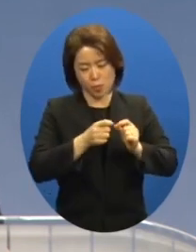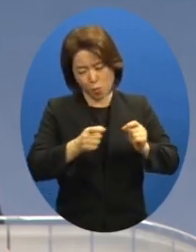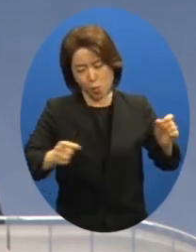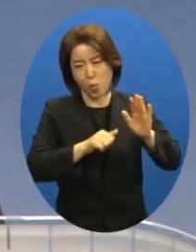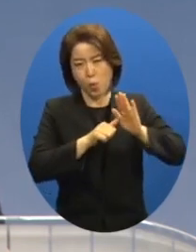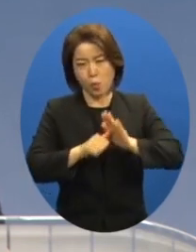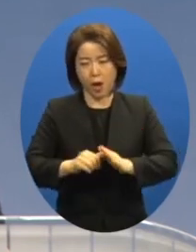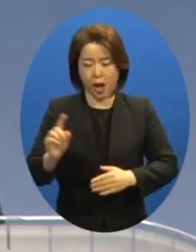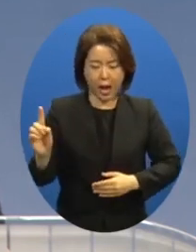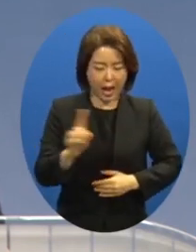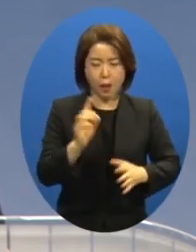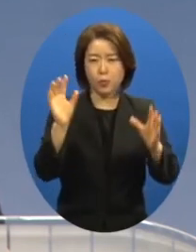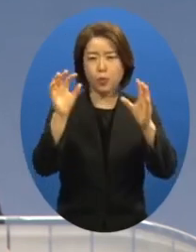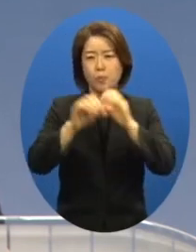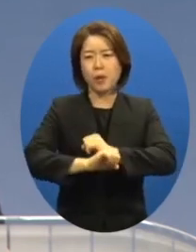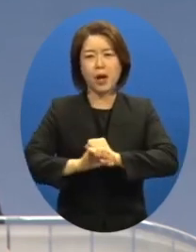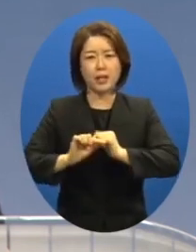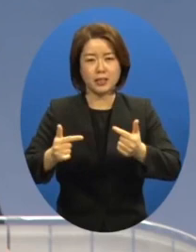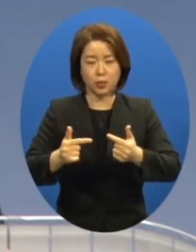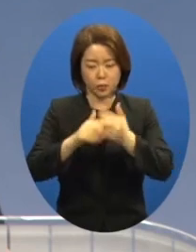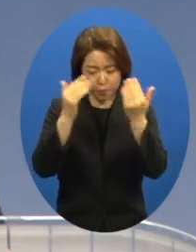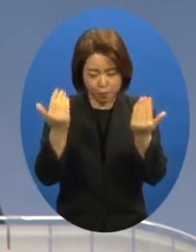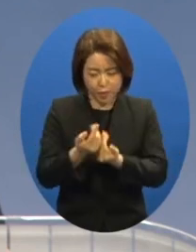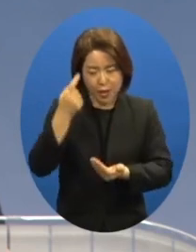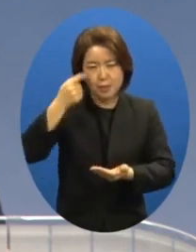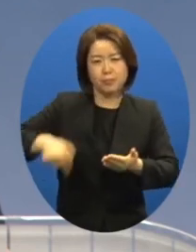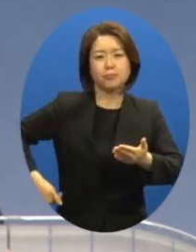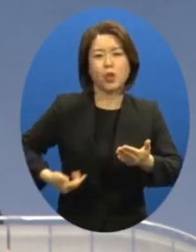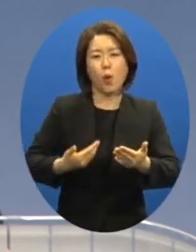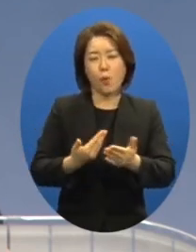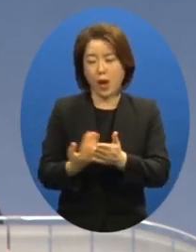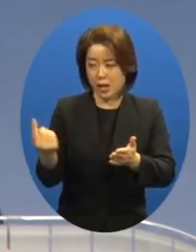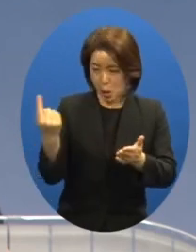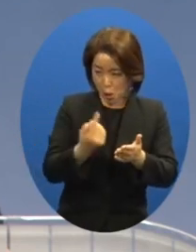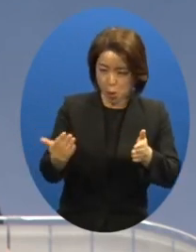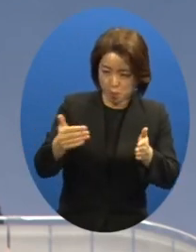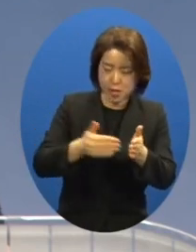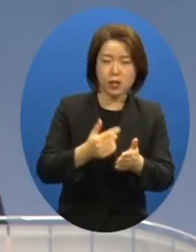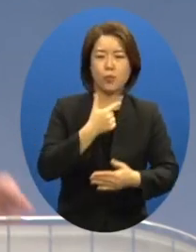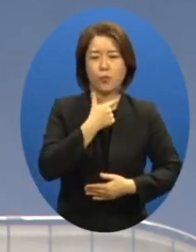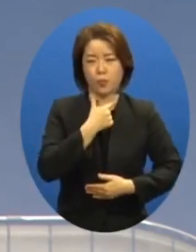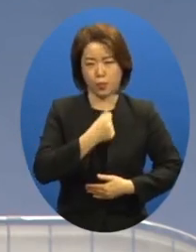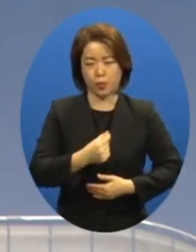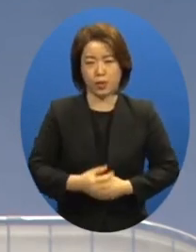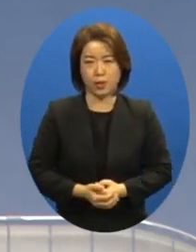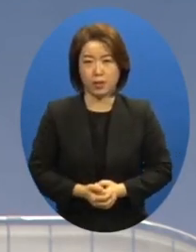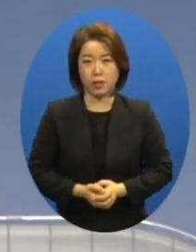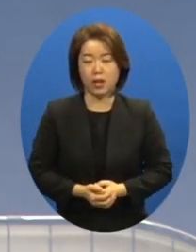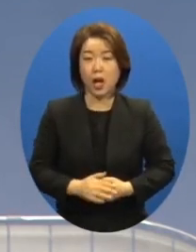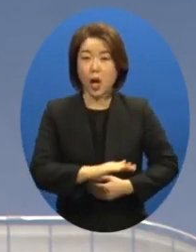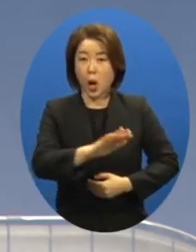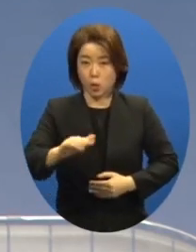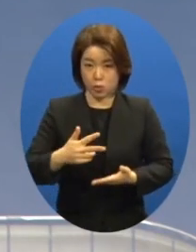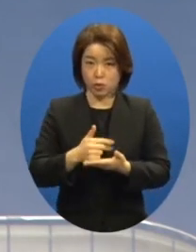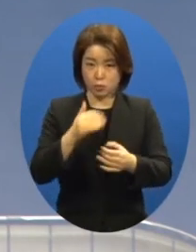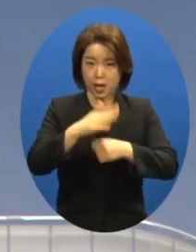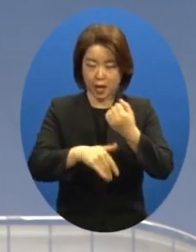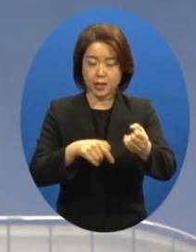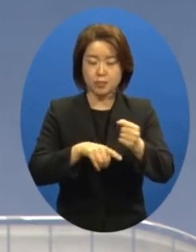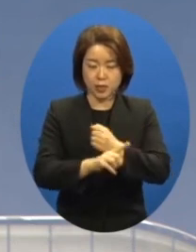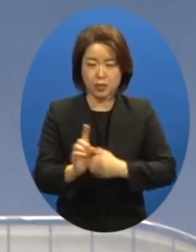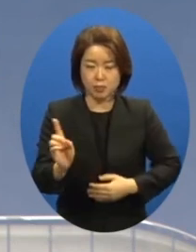멸망하지 아니하고 다 회계 하기에 이르기를 원하시느니라 우리 주님 하나님의 뜻은